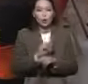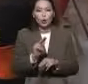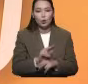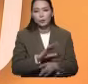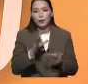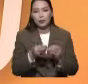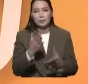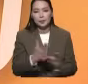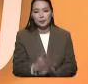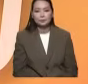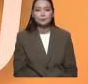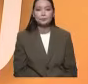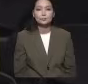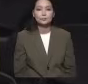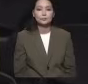бар.